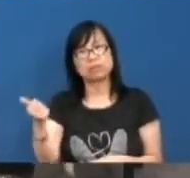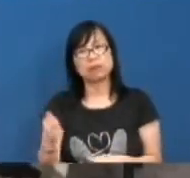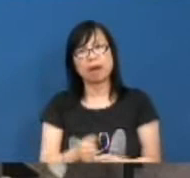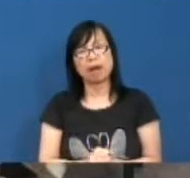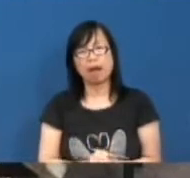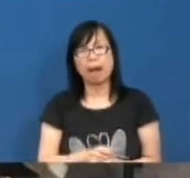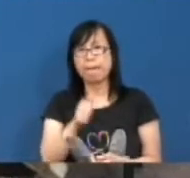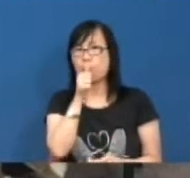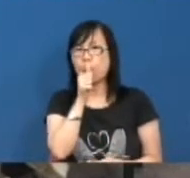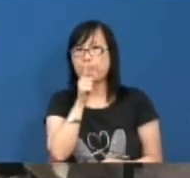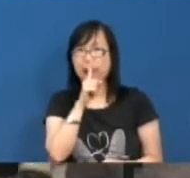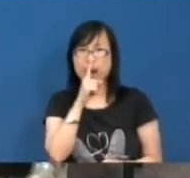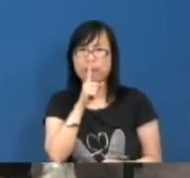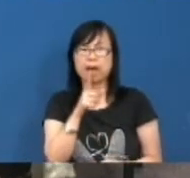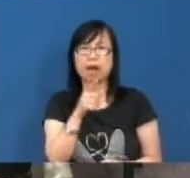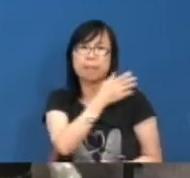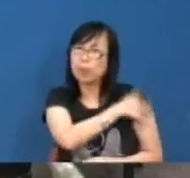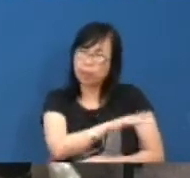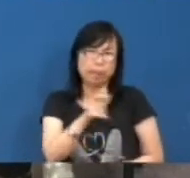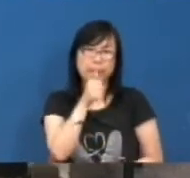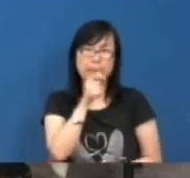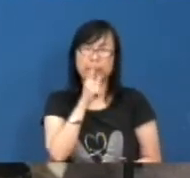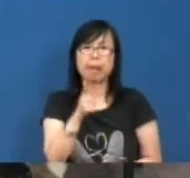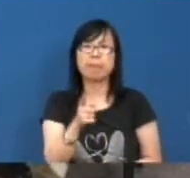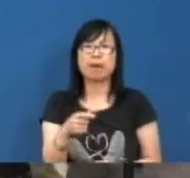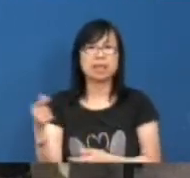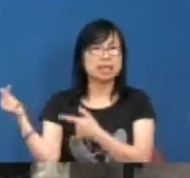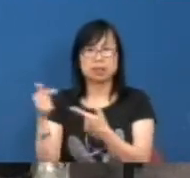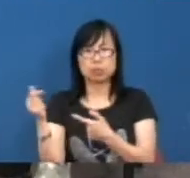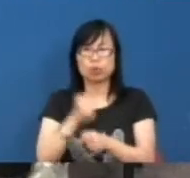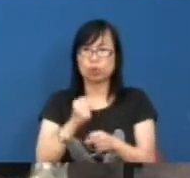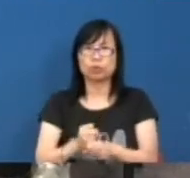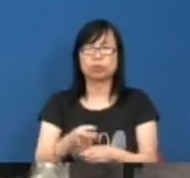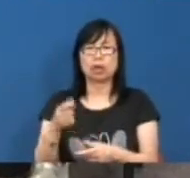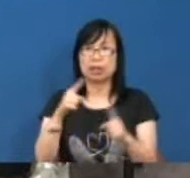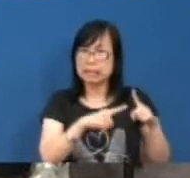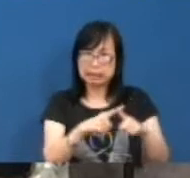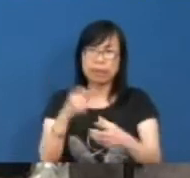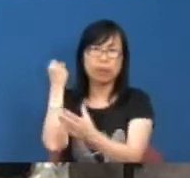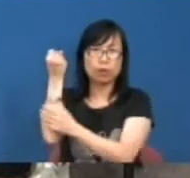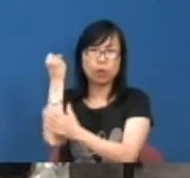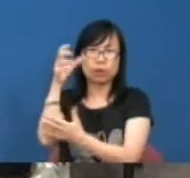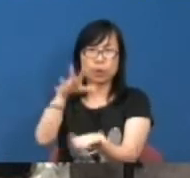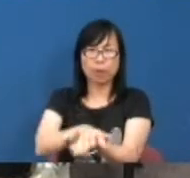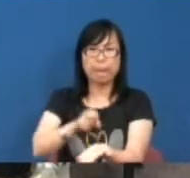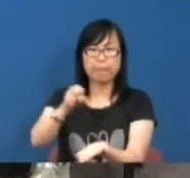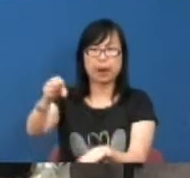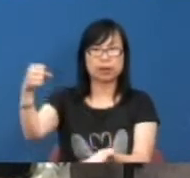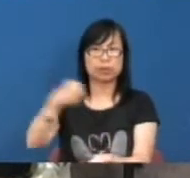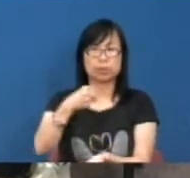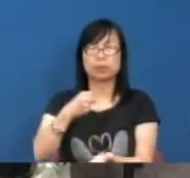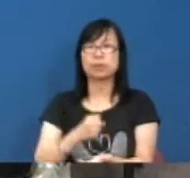爸爸妈妈几咁辛苦去做嘢，或者我哋小市民不断。去抗議港鐵霸權或者其他地產霸